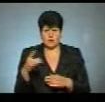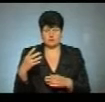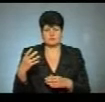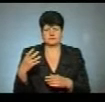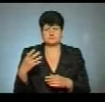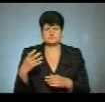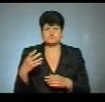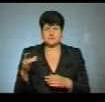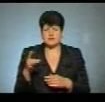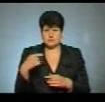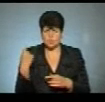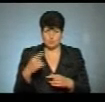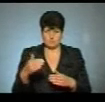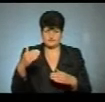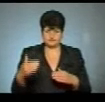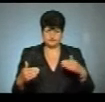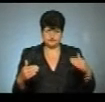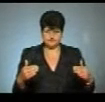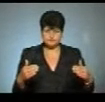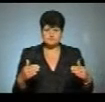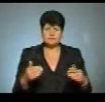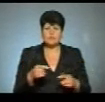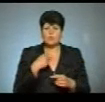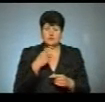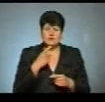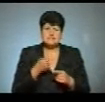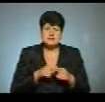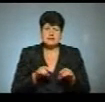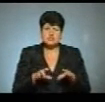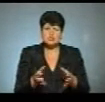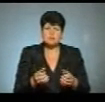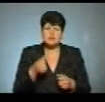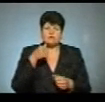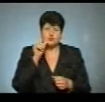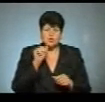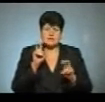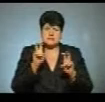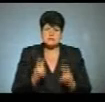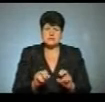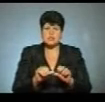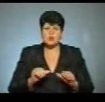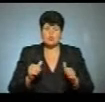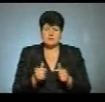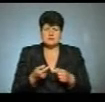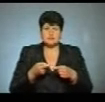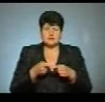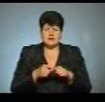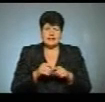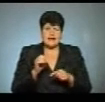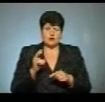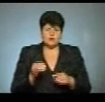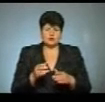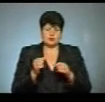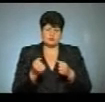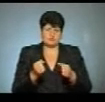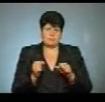Кременецької райдержадміністрації В'ячеслав Онишкевич. З його словами, таке рішення прийняли вчора на засіданні комісії з техногенно-екологічної безпеки